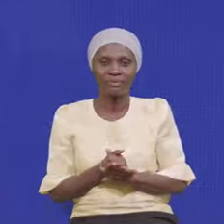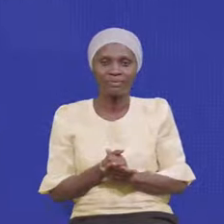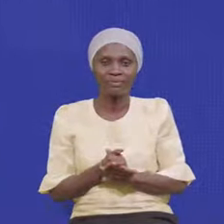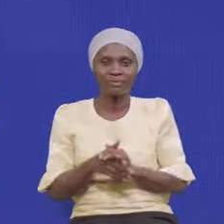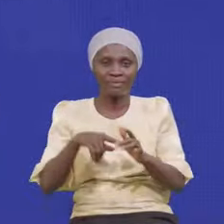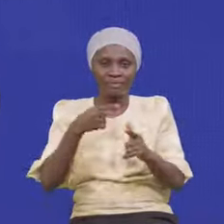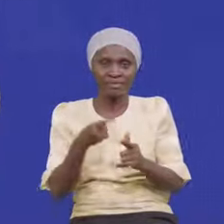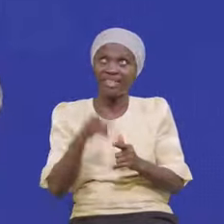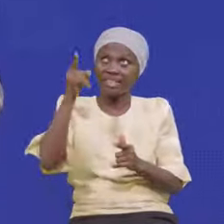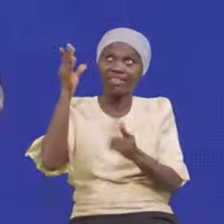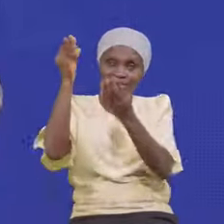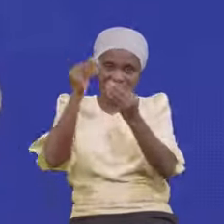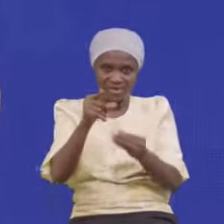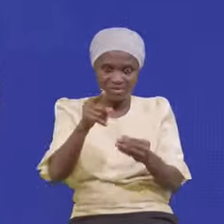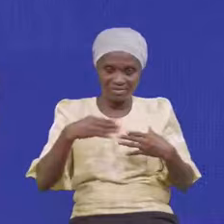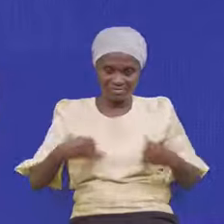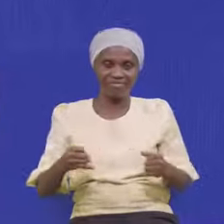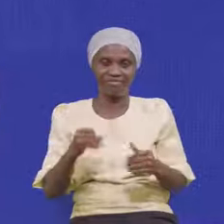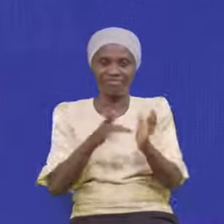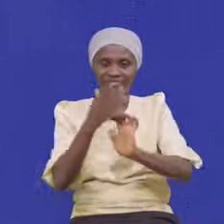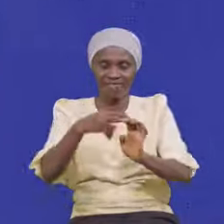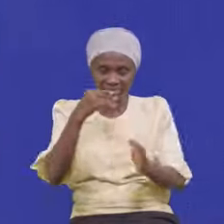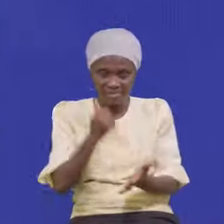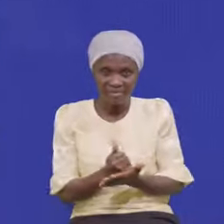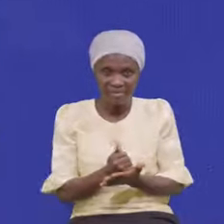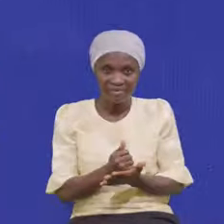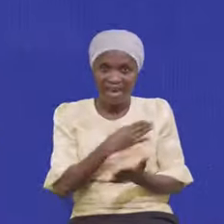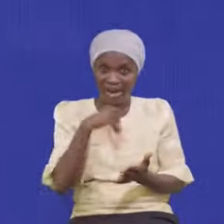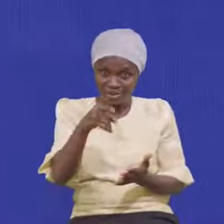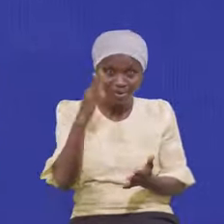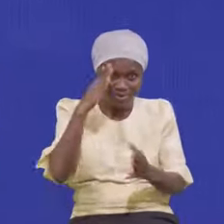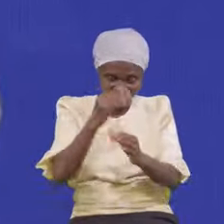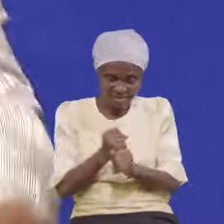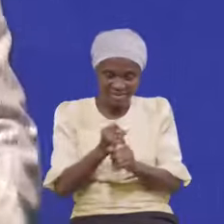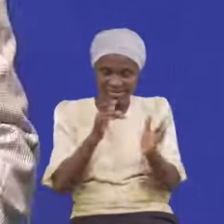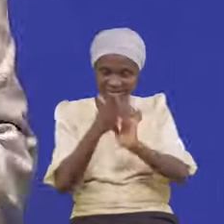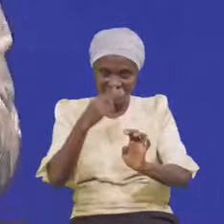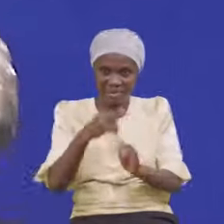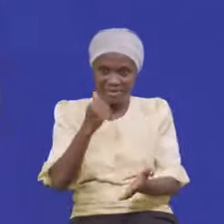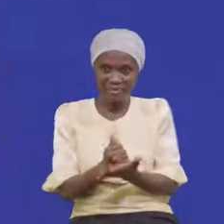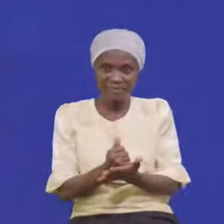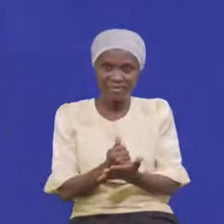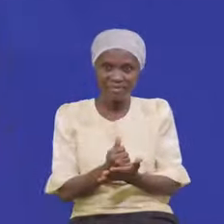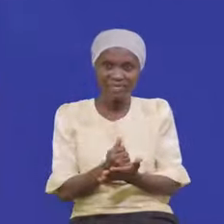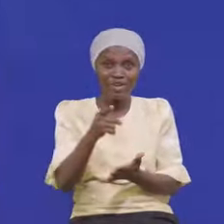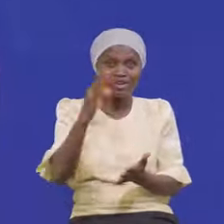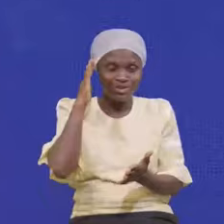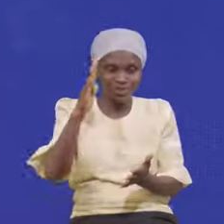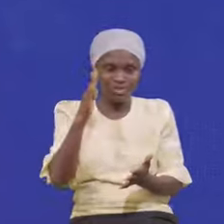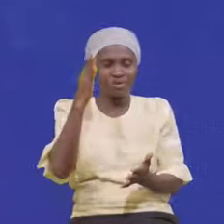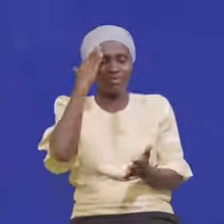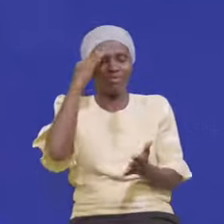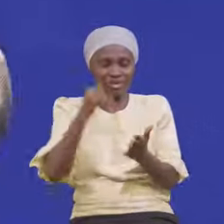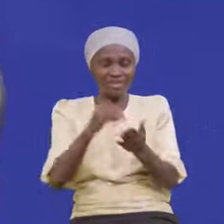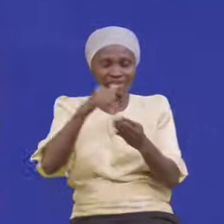give you the healing. ఆయన మీకు స్వస్థతను అనుగ్రహిస్తారు. And you will see. మీ పాపాన్ని మీరు సెన్సిటివ్ యువర్ బాడీ సీ